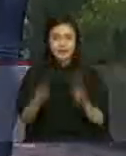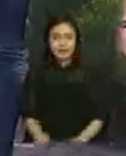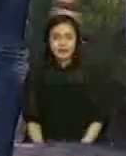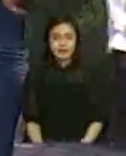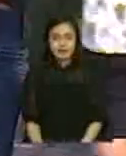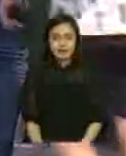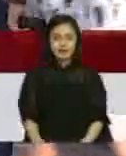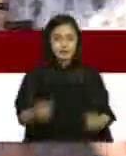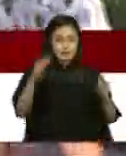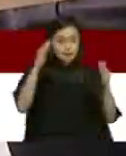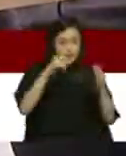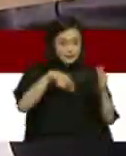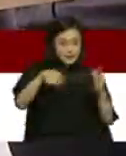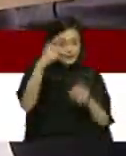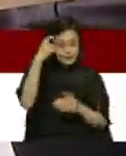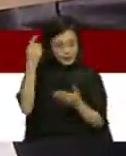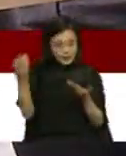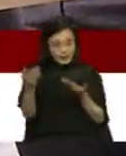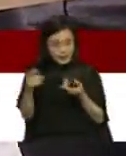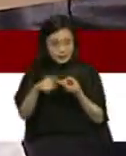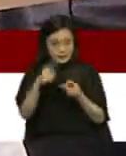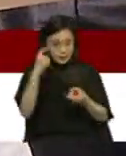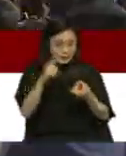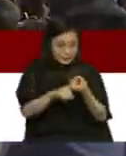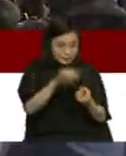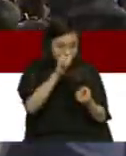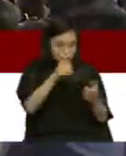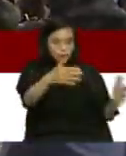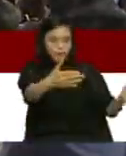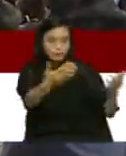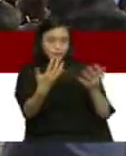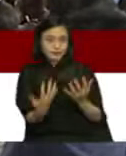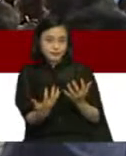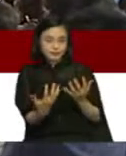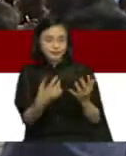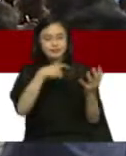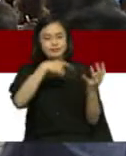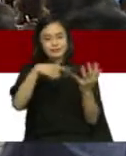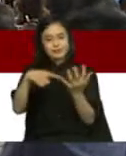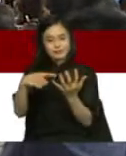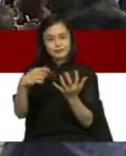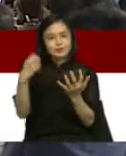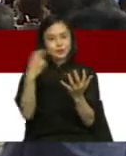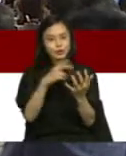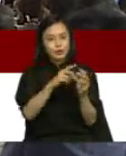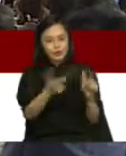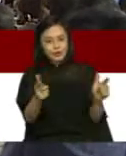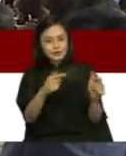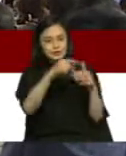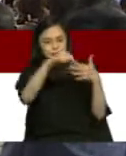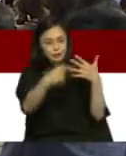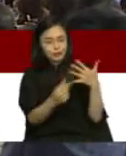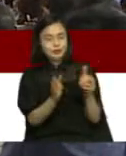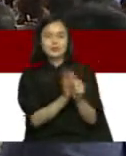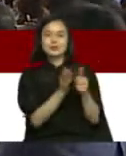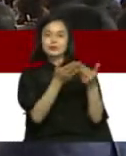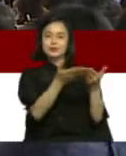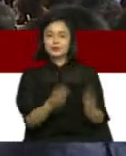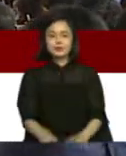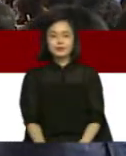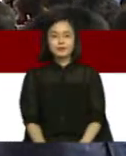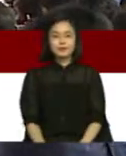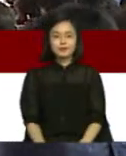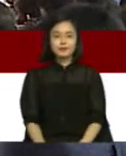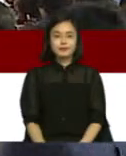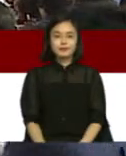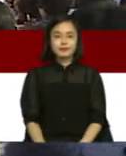교육부터 제품 생산, 투자 유치까지 창업과 관련한 종합적 지원을 하게 됩니다. 비타민 센터의 준공 시점은 올